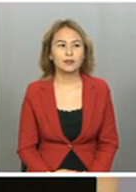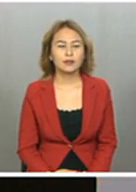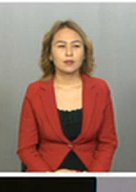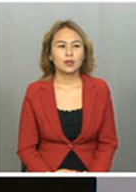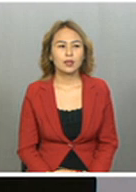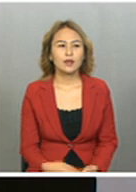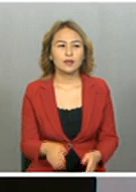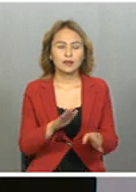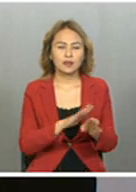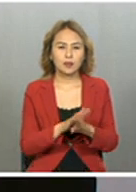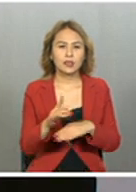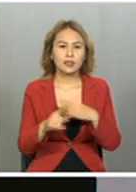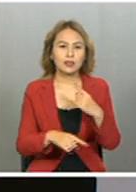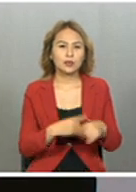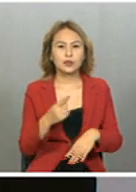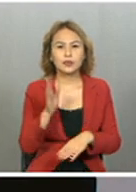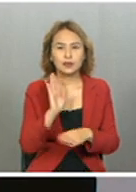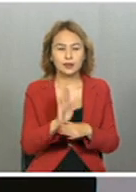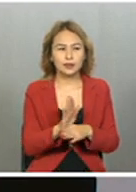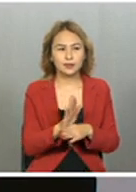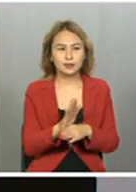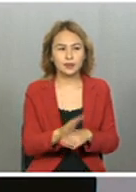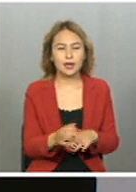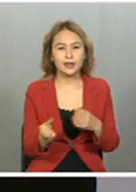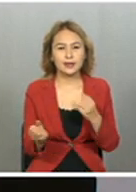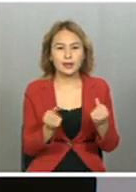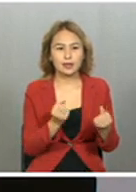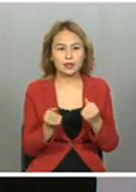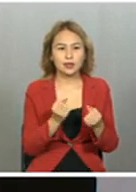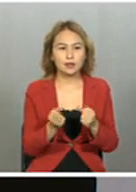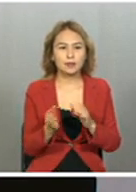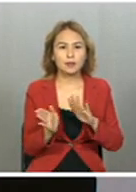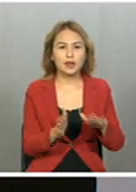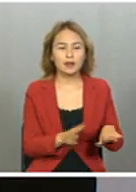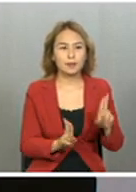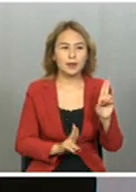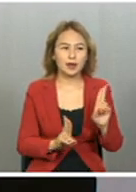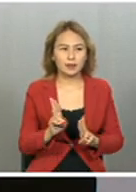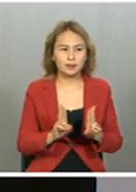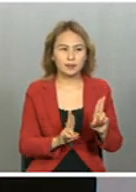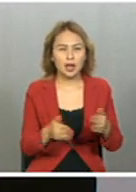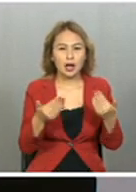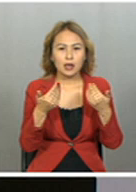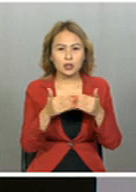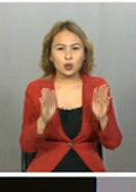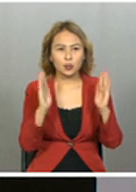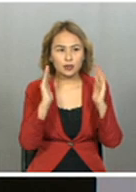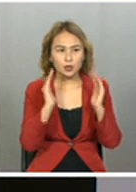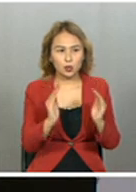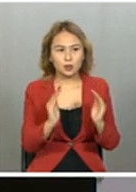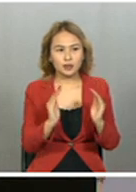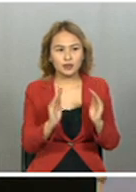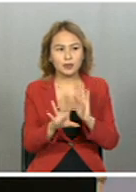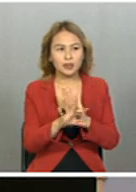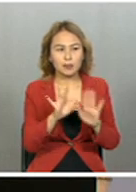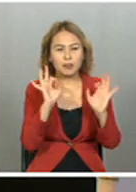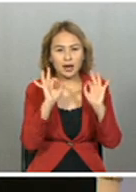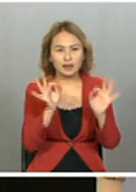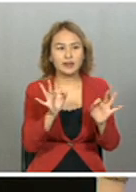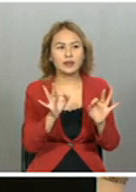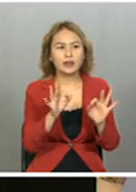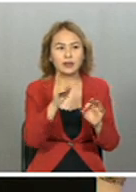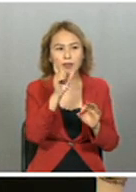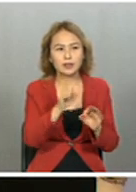Выполним следующее задание. Закрепим предыдущее правило. Раскройте скобки. Выберите правильный